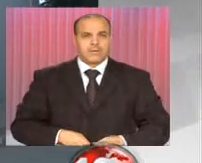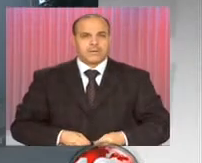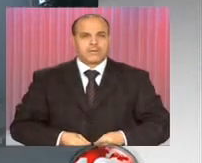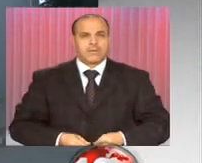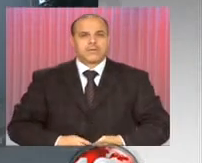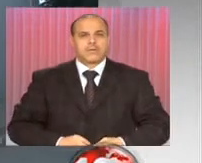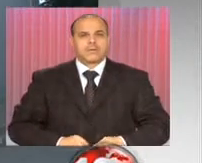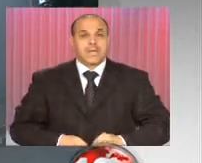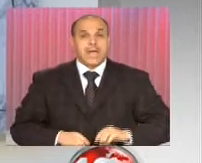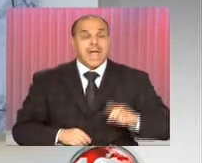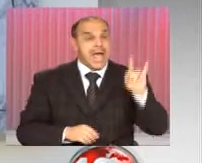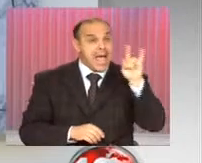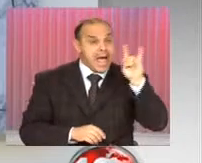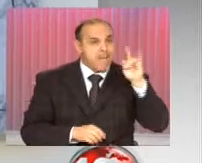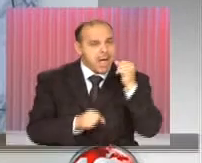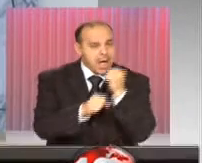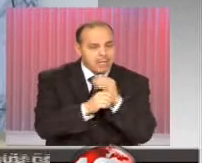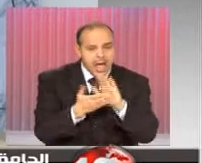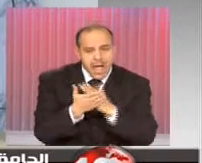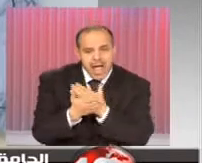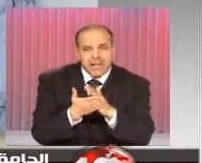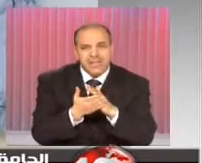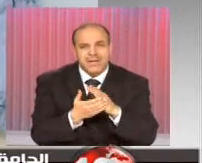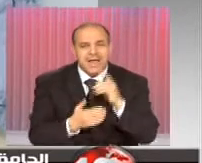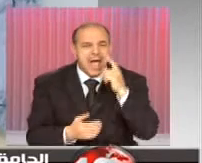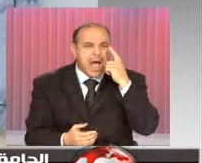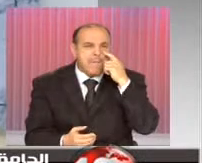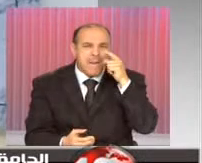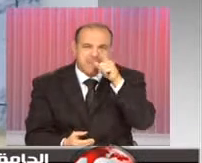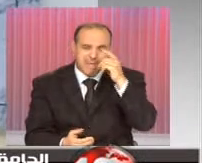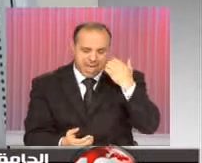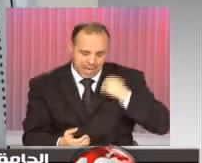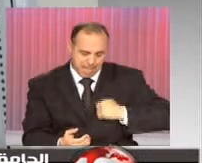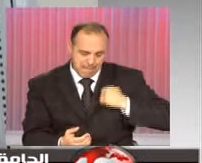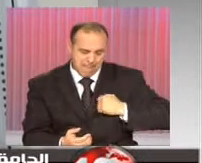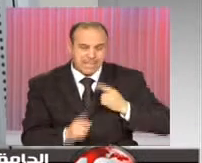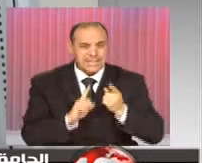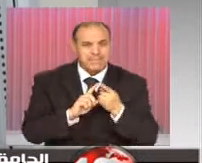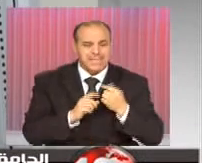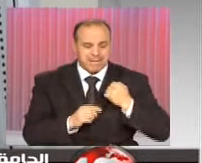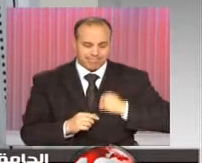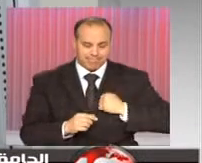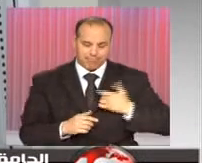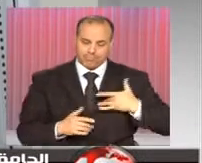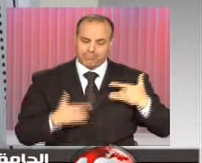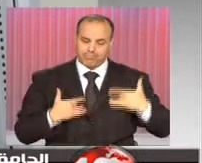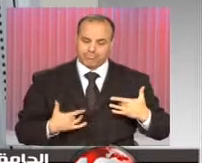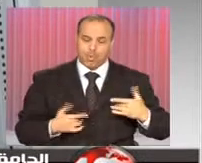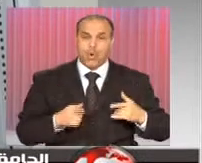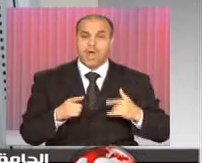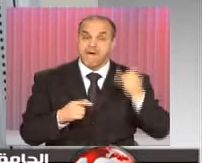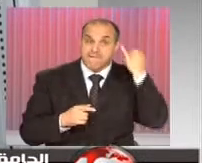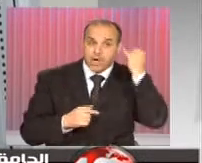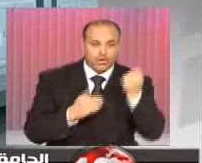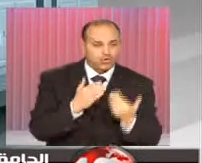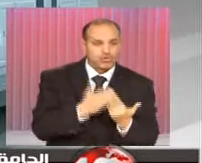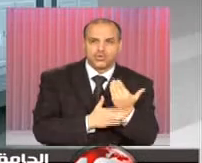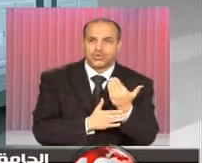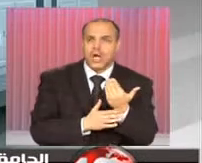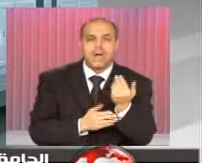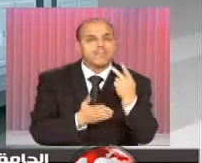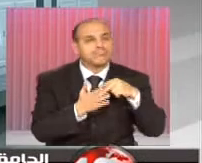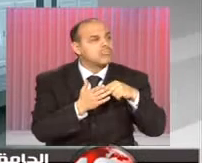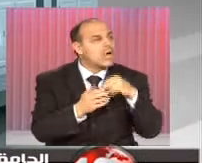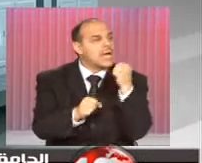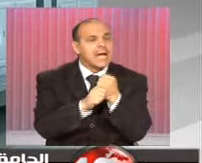استكمل بالحمام إنجاز مشروع تهيئة حمام عين البرج الاستشفائي. هذا المشروع الذي أنجز في إطار مشروع